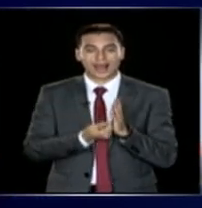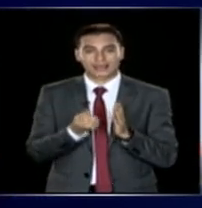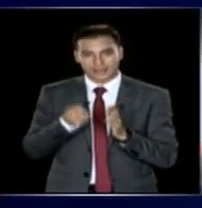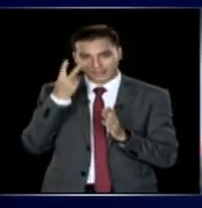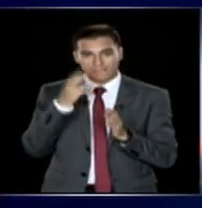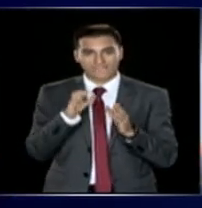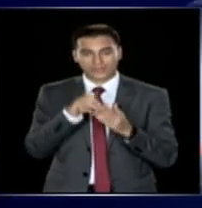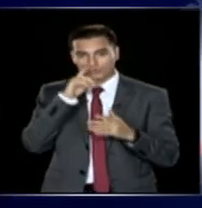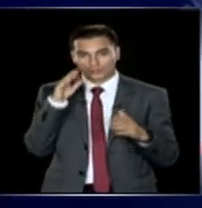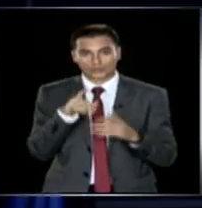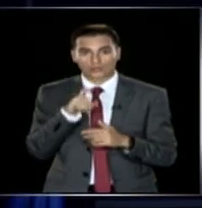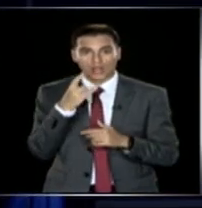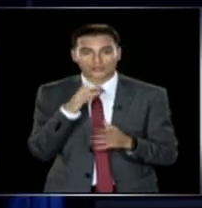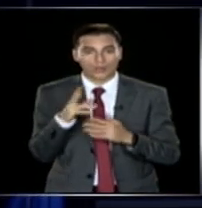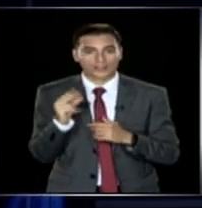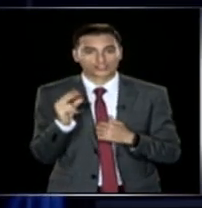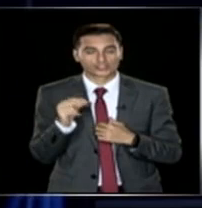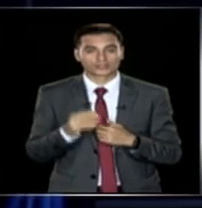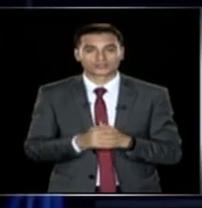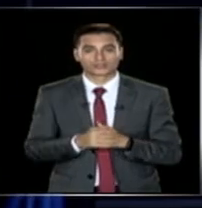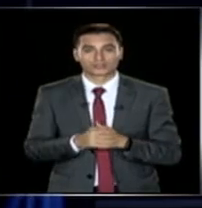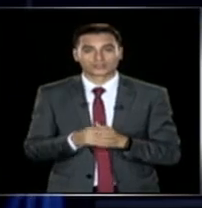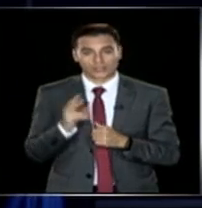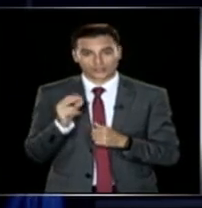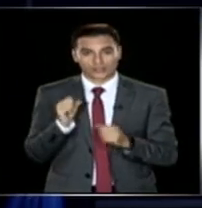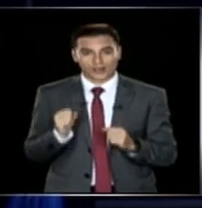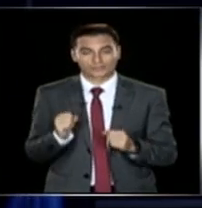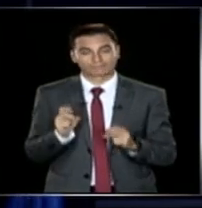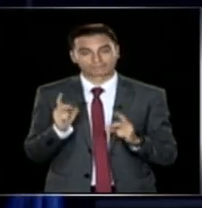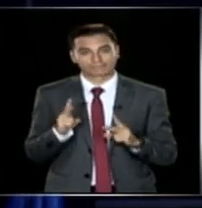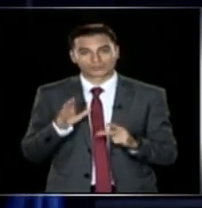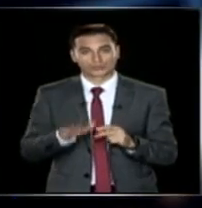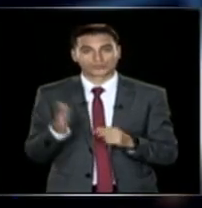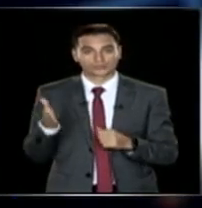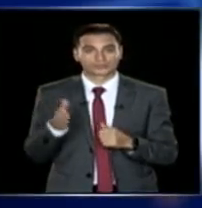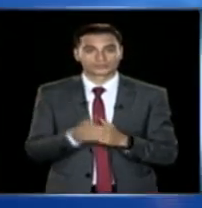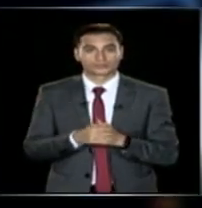لفريق الصقور، يا ترى السؤال بعشر نقط ولا بعشرين نقطة؟ عشرين نقطة. عشرين نقطة. دوس على البازر.